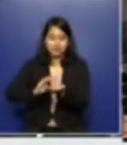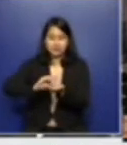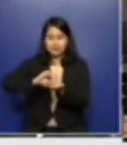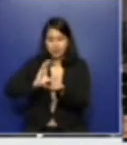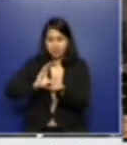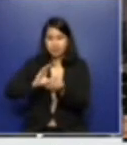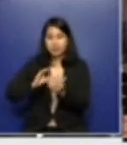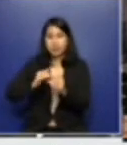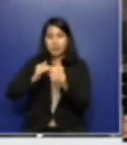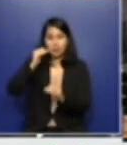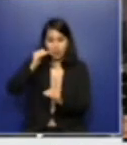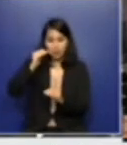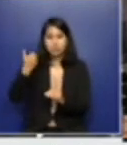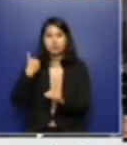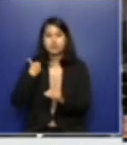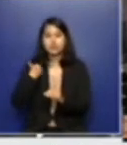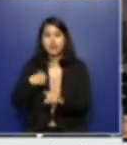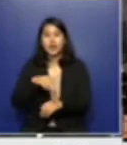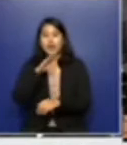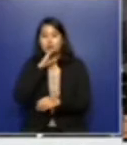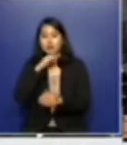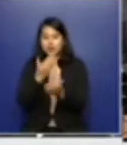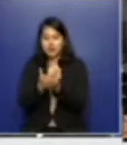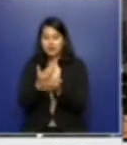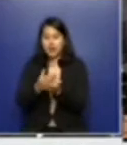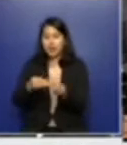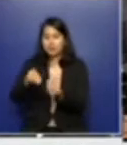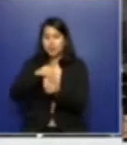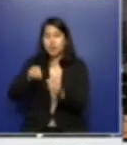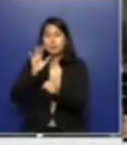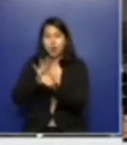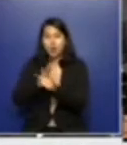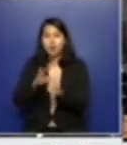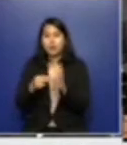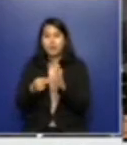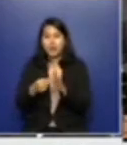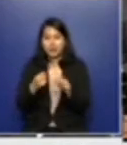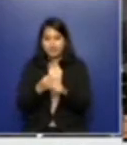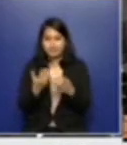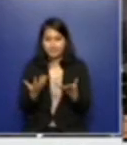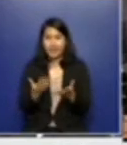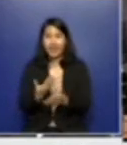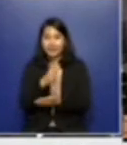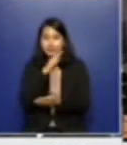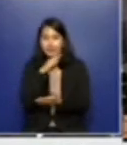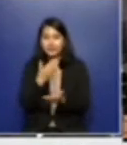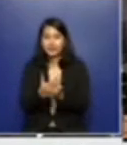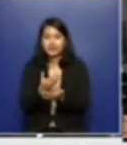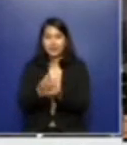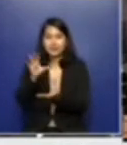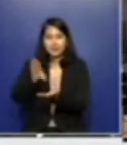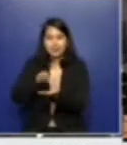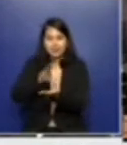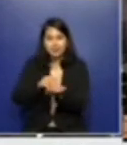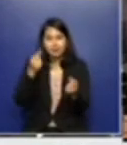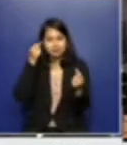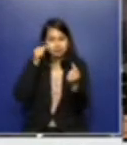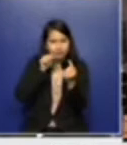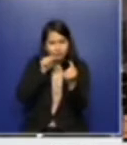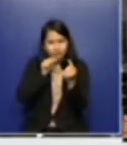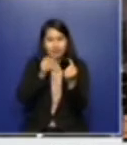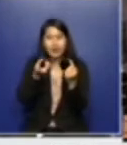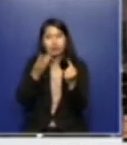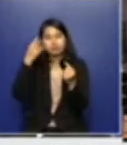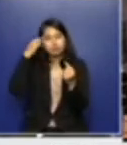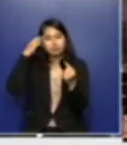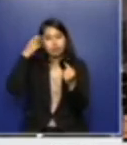งค่ะถ้ามีเงินคงคลังเพียงพอก็ถ้าการจัดเก็บรายได้ต่ำกว่าเป้าบ้างก็ไม่เป็นเรื่องที่น่ากังวล